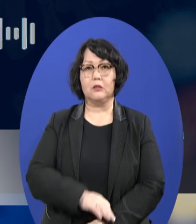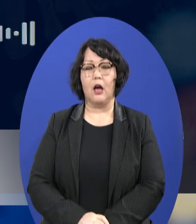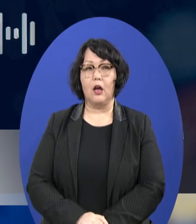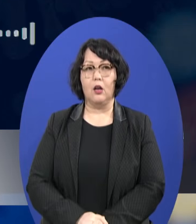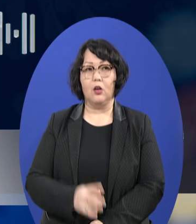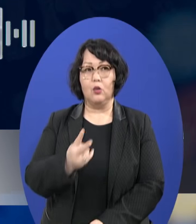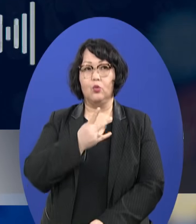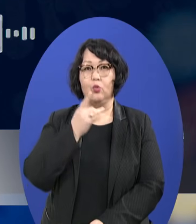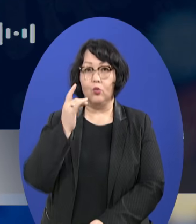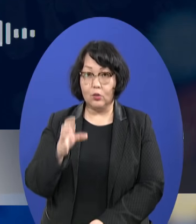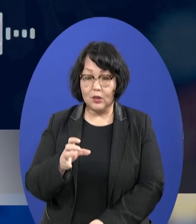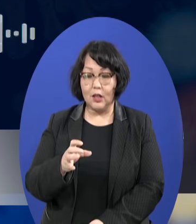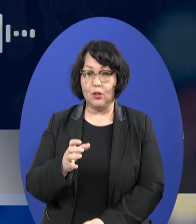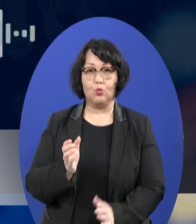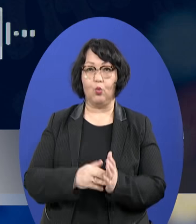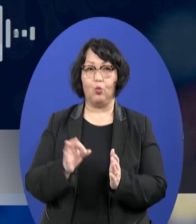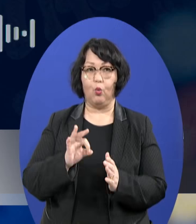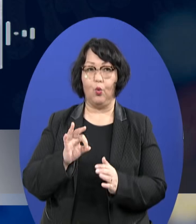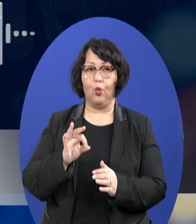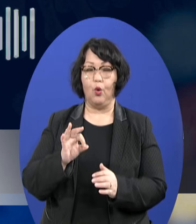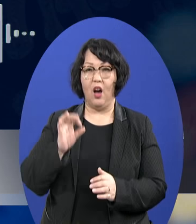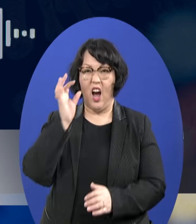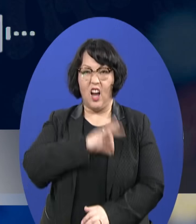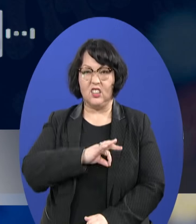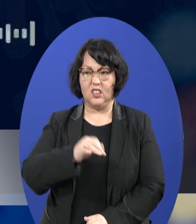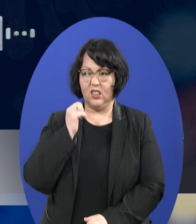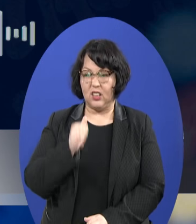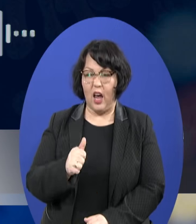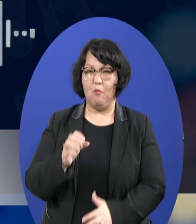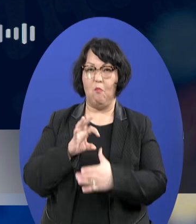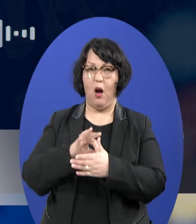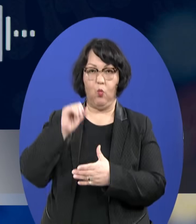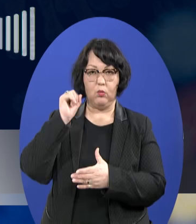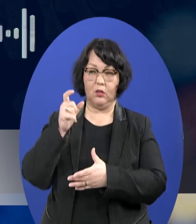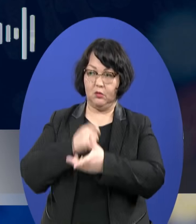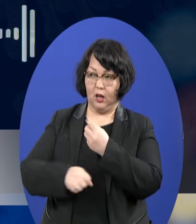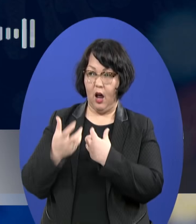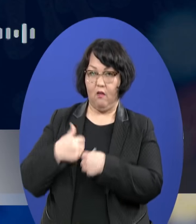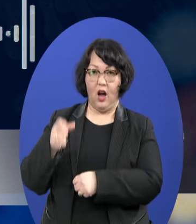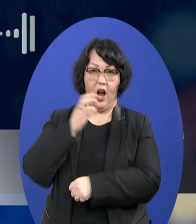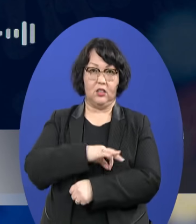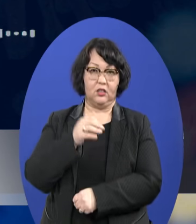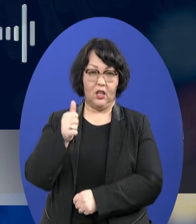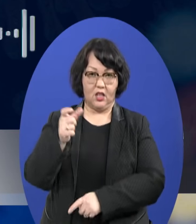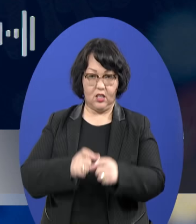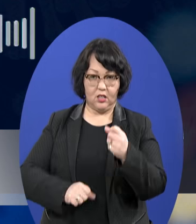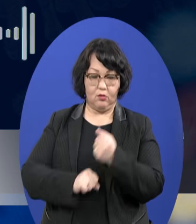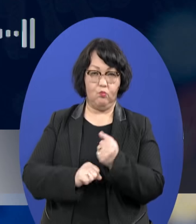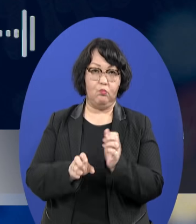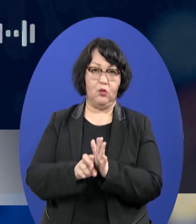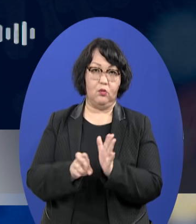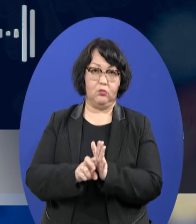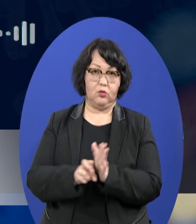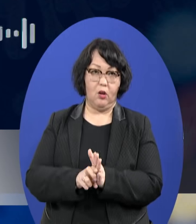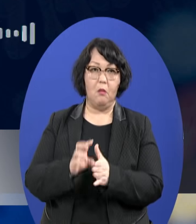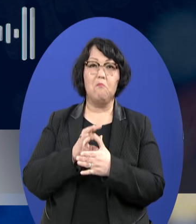тутахгүй хэмжээнд одоо ашиг оруулах юм шухал бүтээгдэхүүн гэдэг нь эндээс харагдаж байгаа юм.